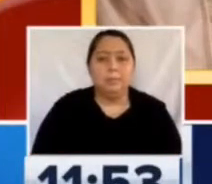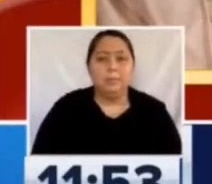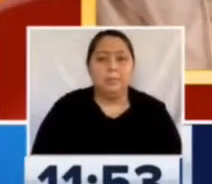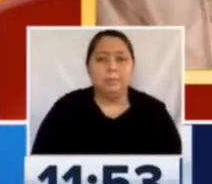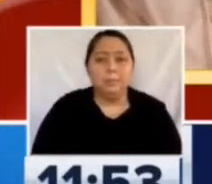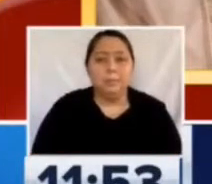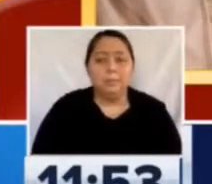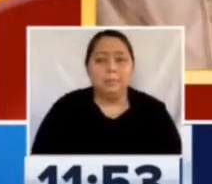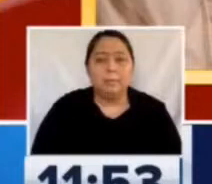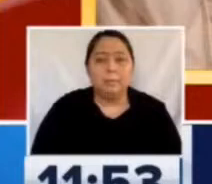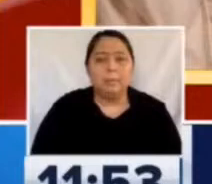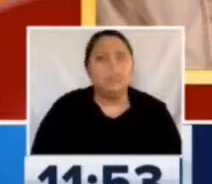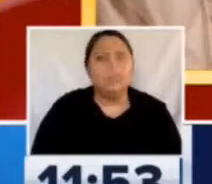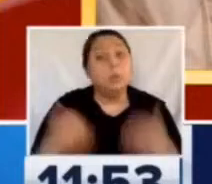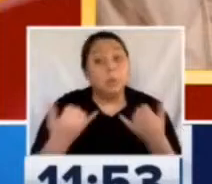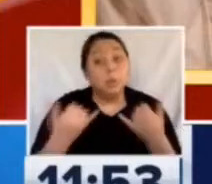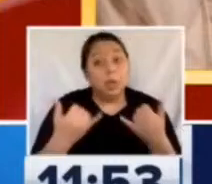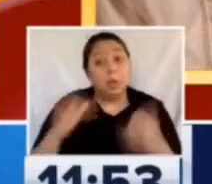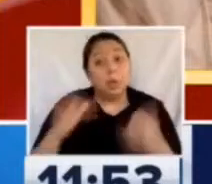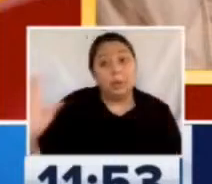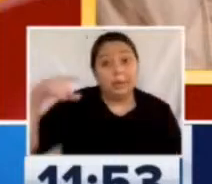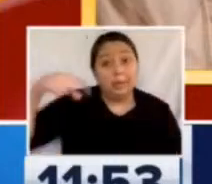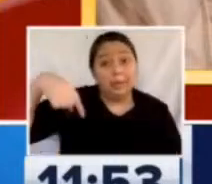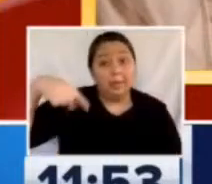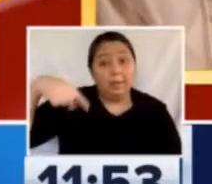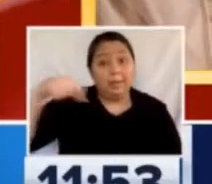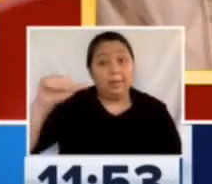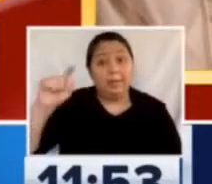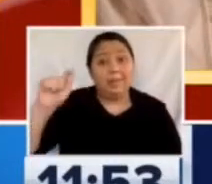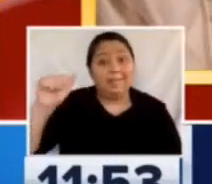mga in-allow sa doon sa mosque.